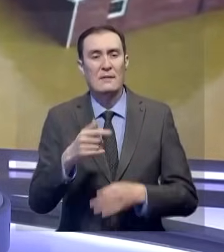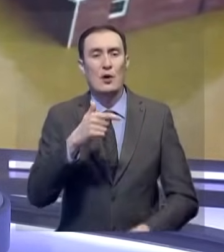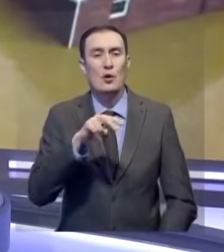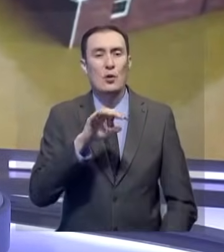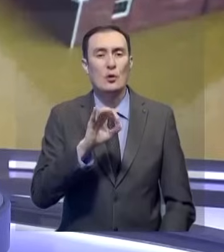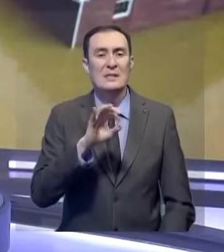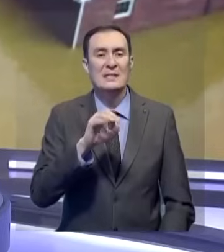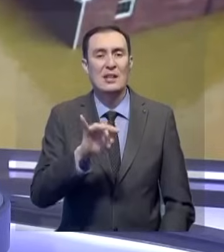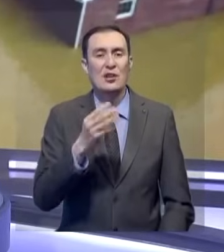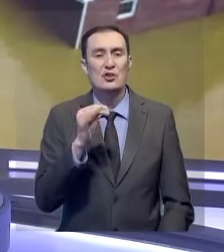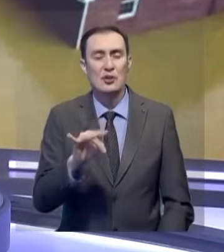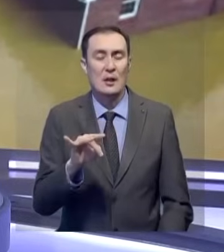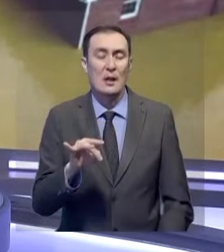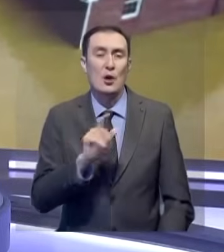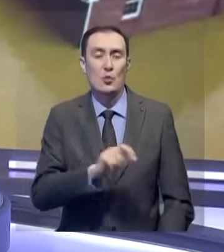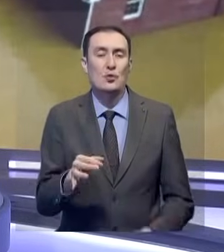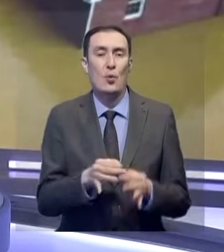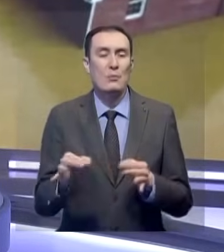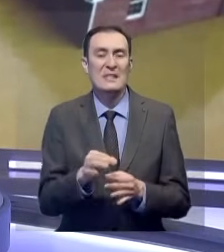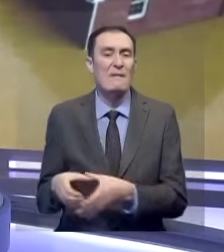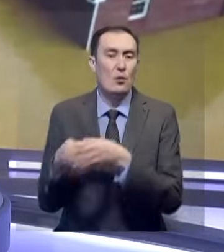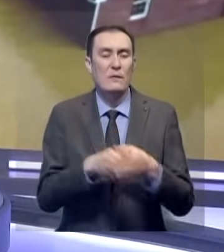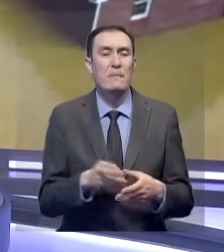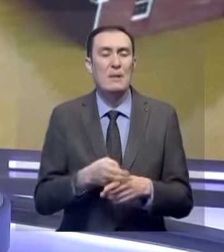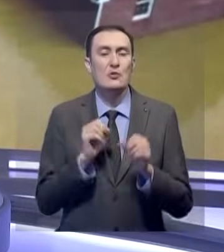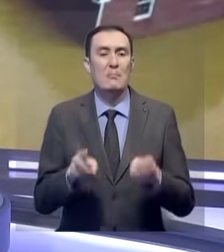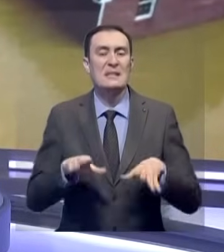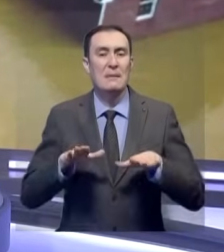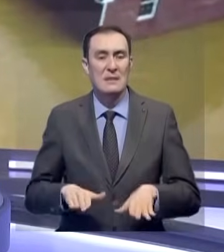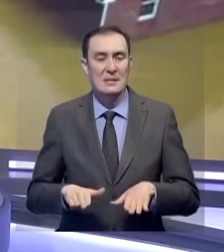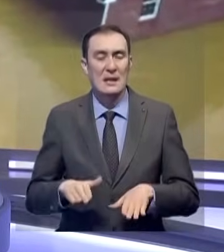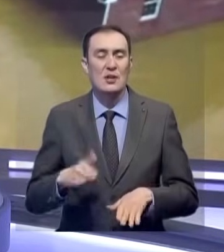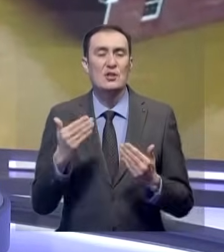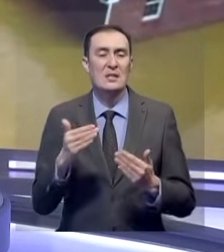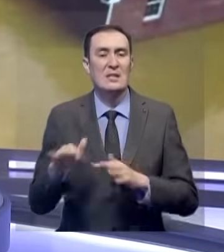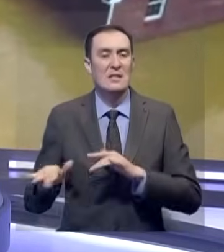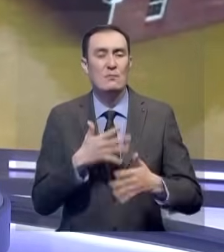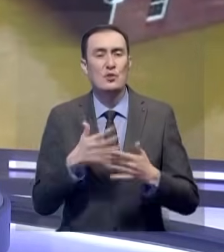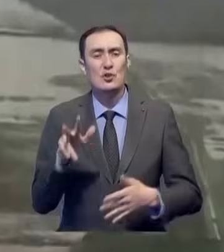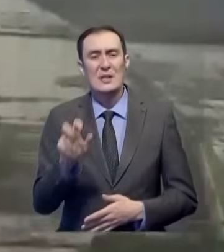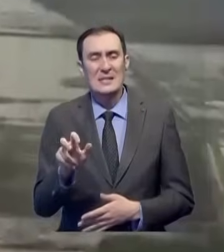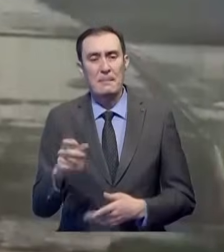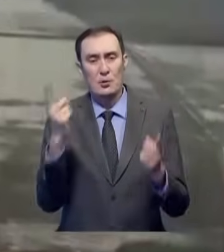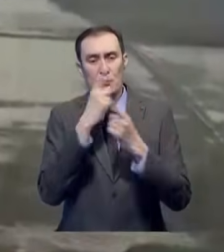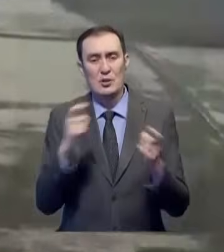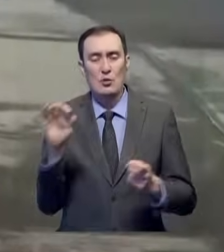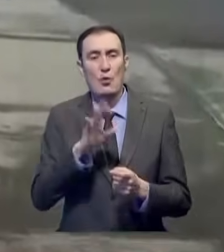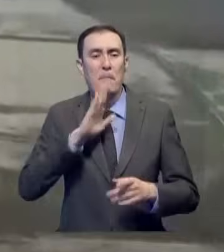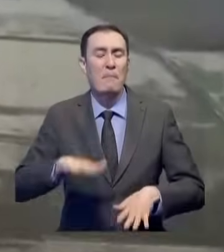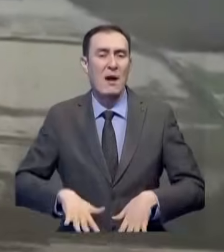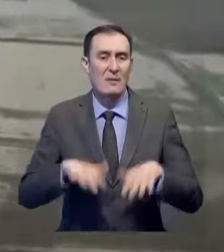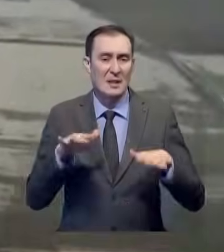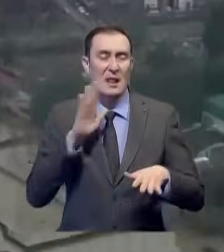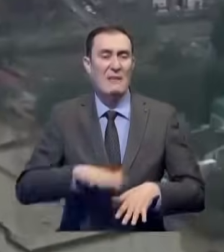и Ноттингемшир. Жители регионов эвакуируют в безопасное место. В королевстве действуют больше 300 предупреждений о